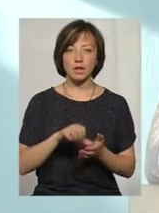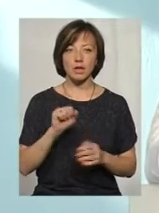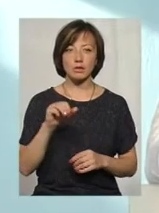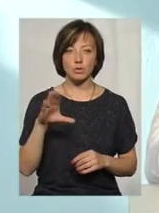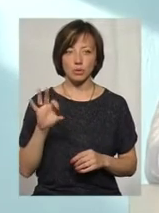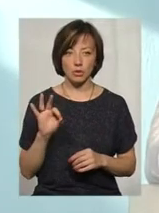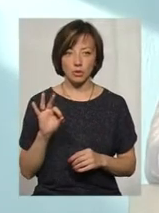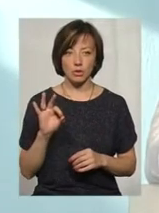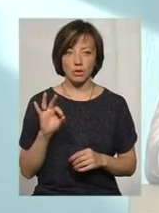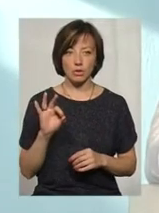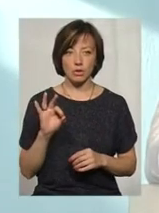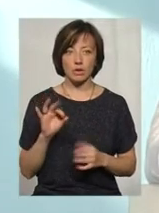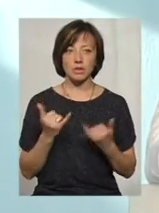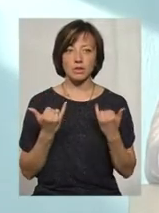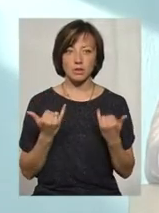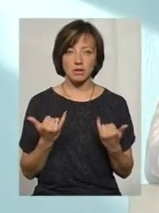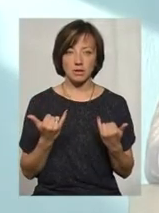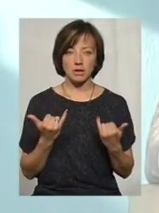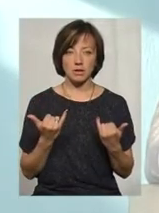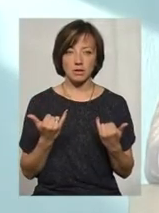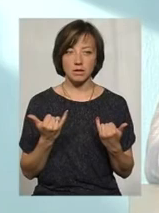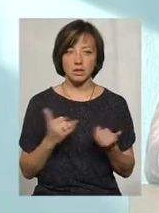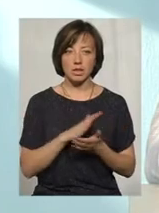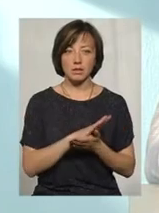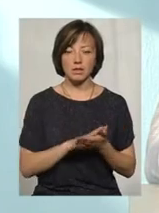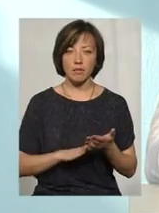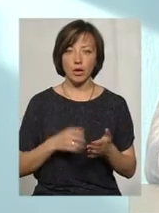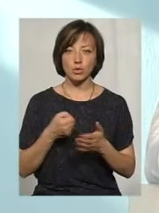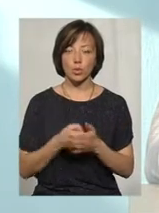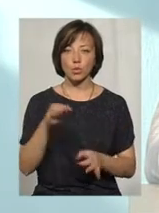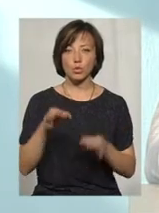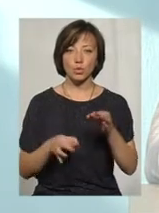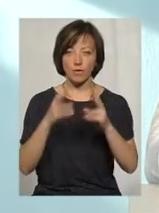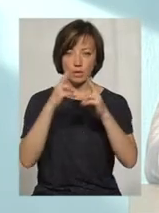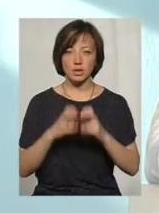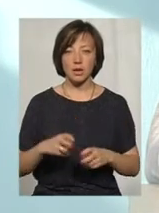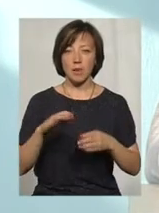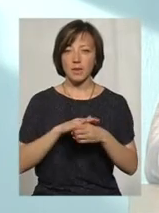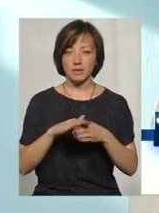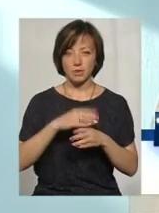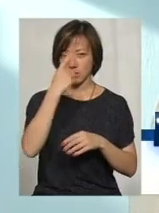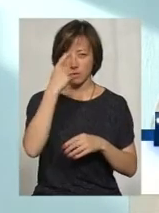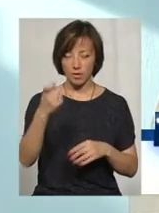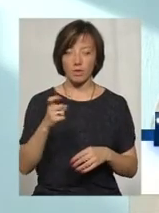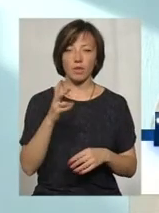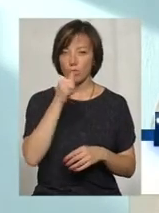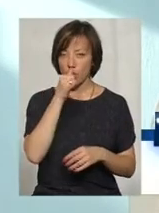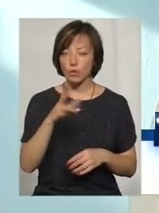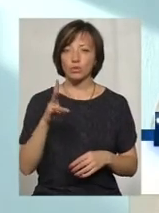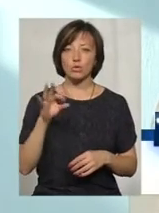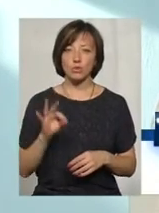антитерористичної операції, я наразі, оскільки триває досудове розслідування, я не можу повідомити прізвище особи, але нами